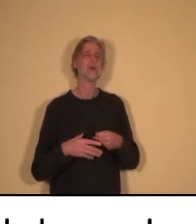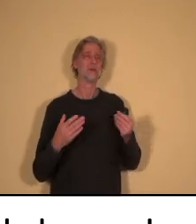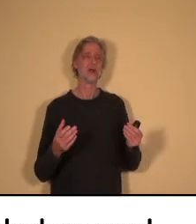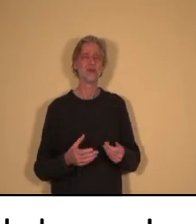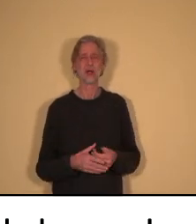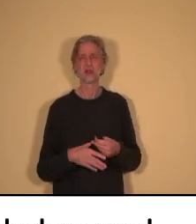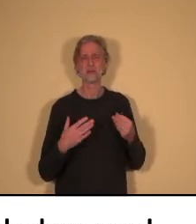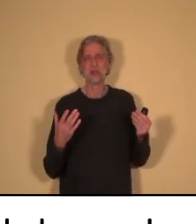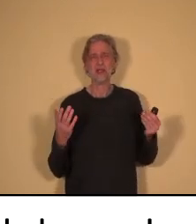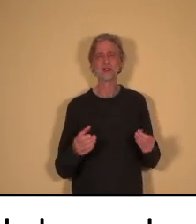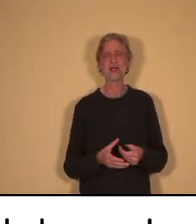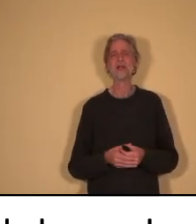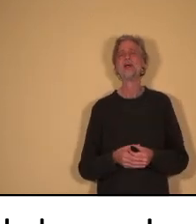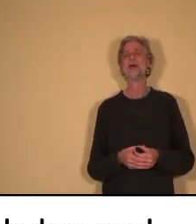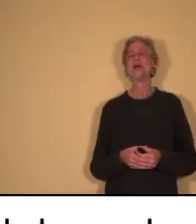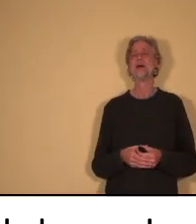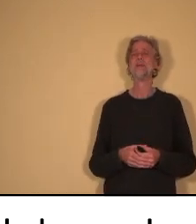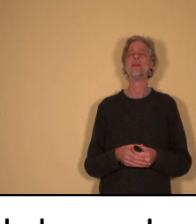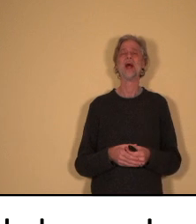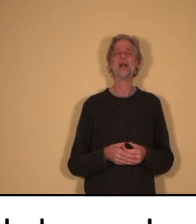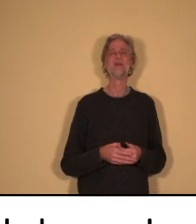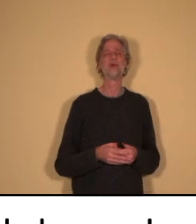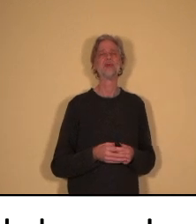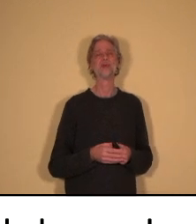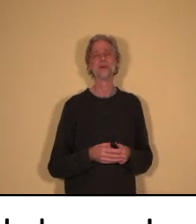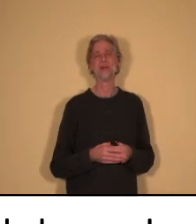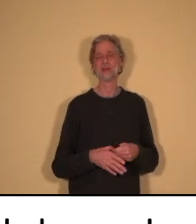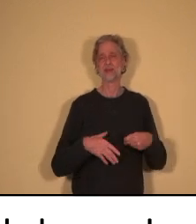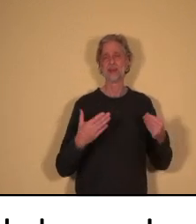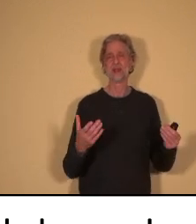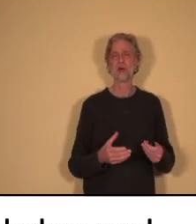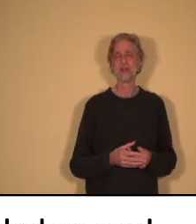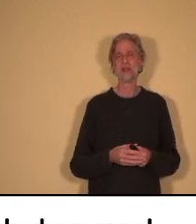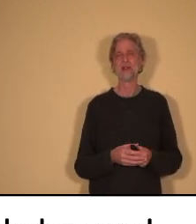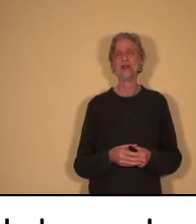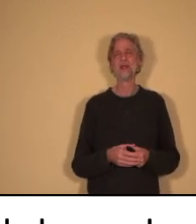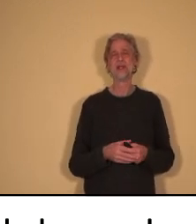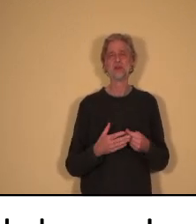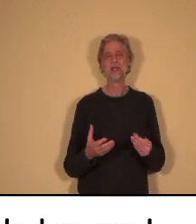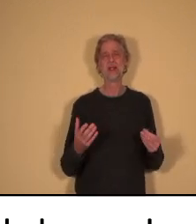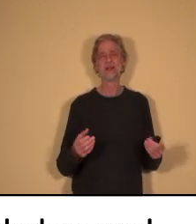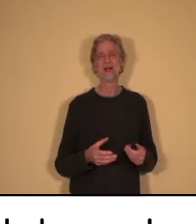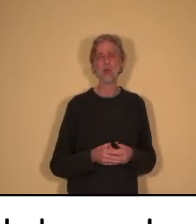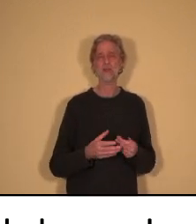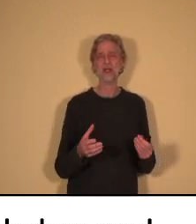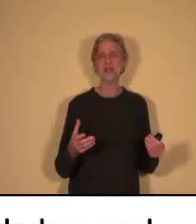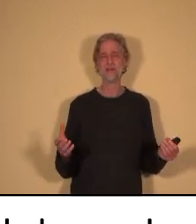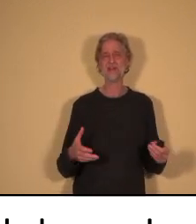Und ein ganz praktischer technischer Einfluss ist auch der Spiegel